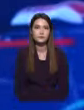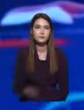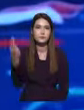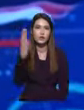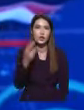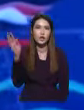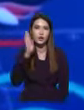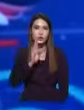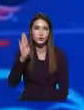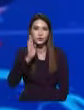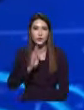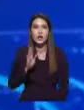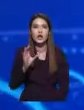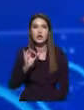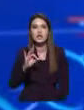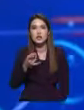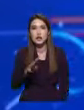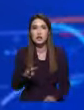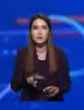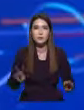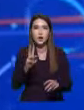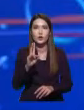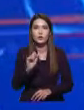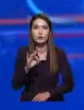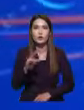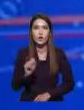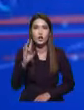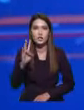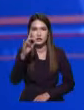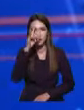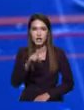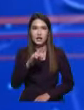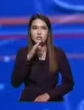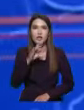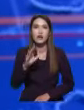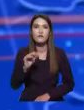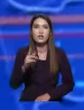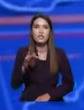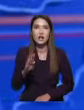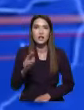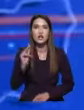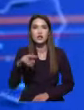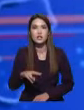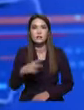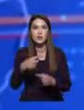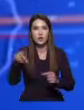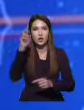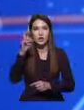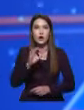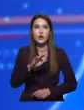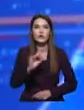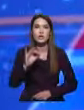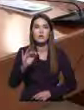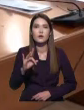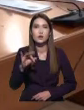Елордада су ресурстар және ирригация министрі Нұржан Нұржігітов Қазақстандағы Венгрияның төтенше және өкілетті елшісі Отто Иван Ронамен